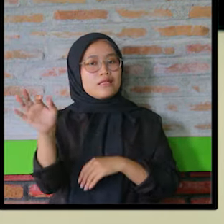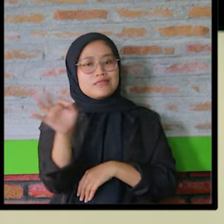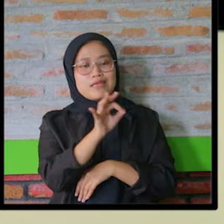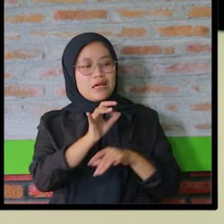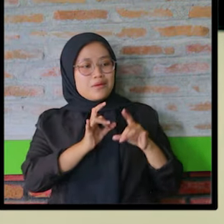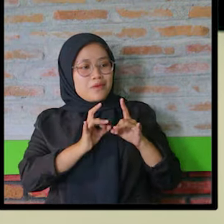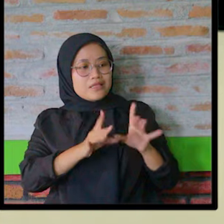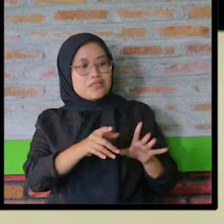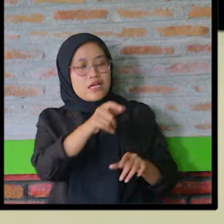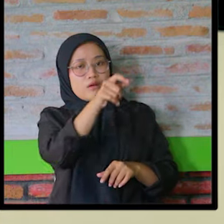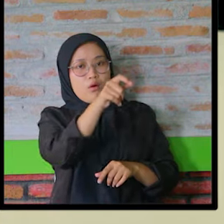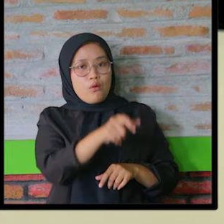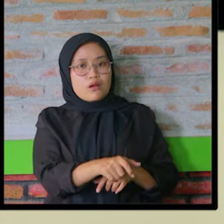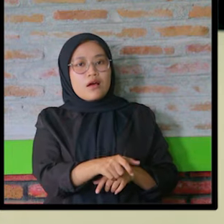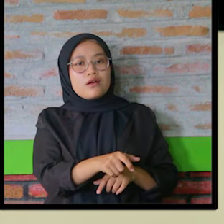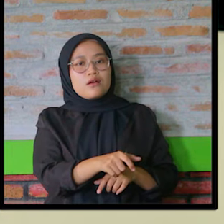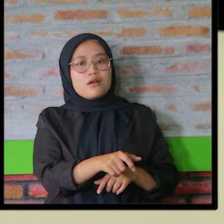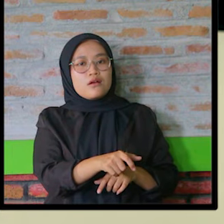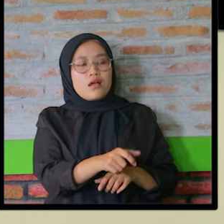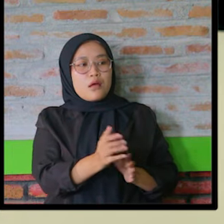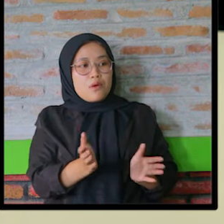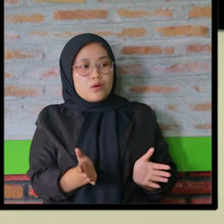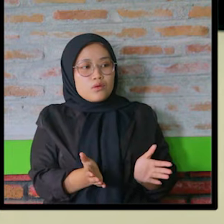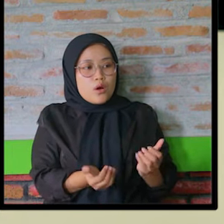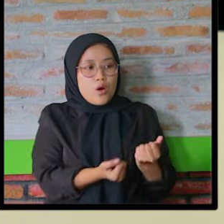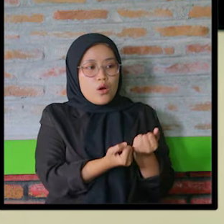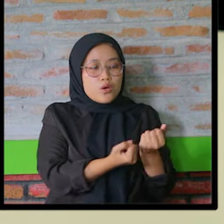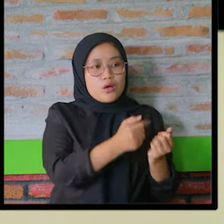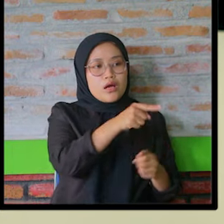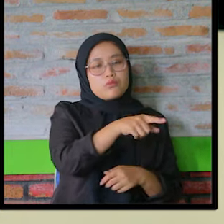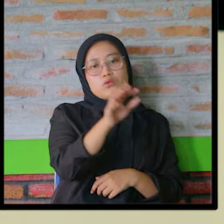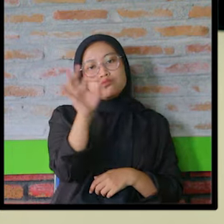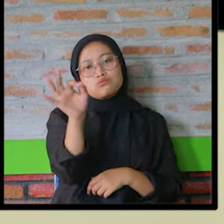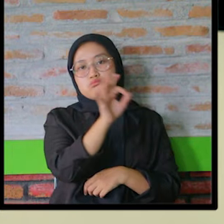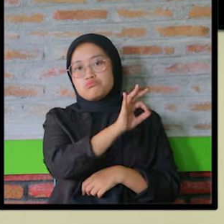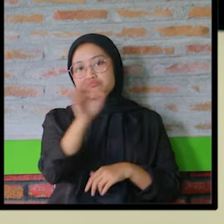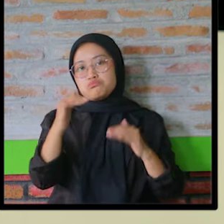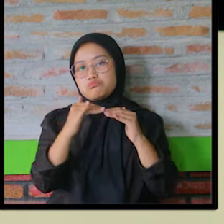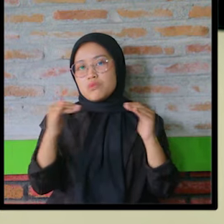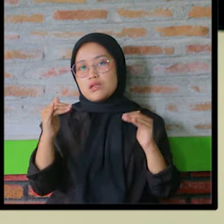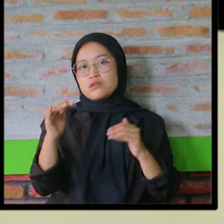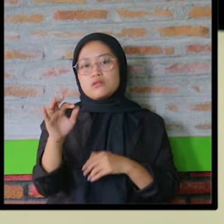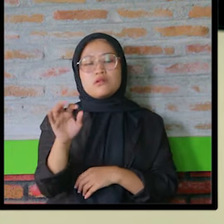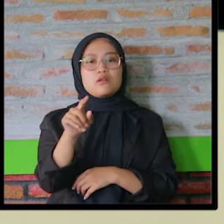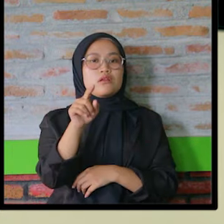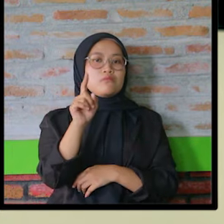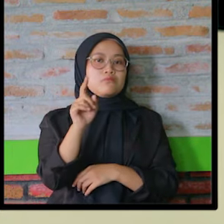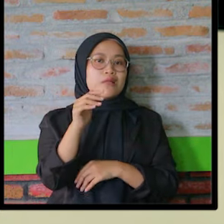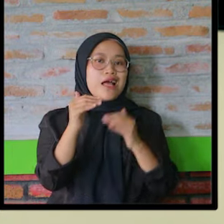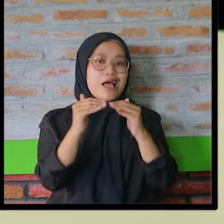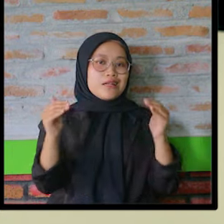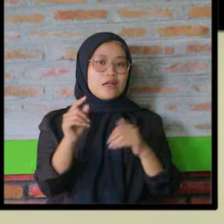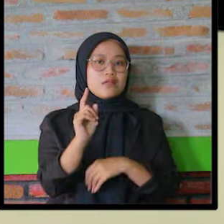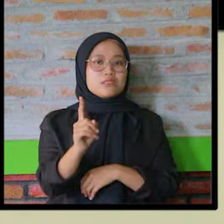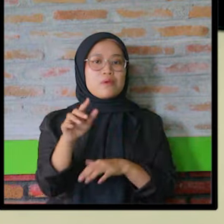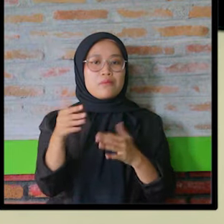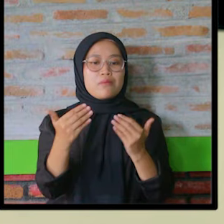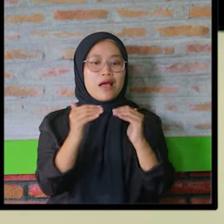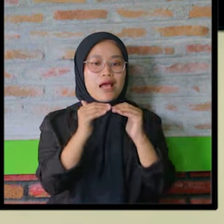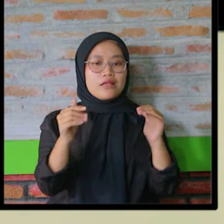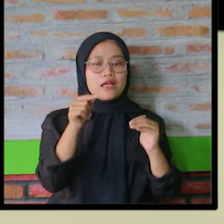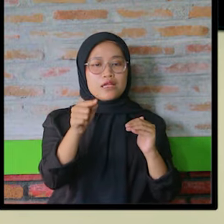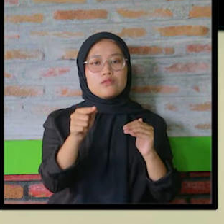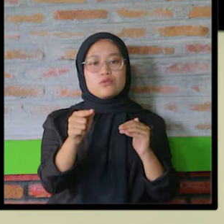kaum mendorong kamu untuk Berlaku tidak adil berlaku Adillah karena adil itu lebih dekat dengan takwa